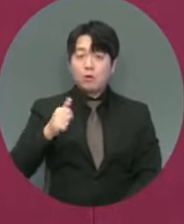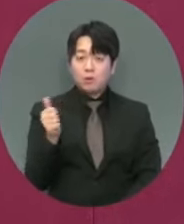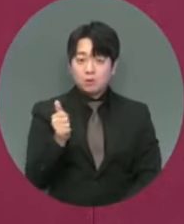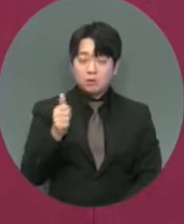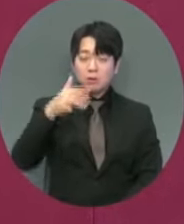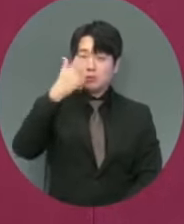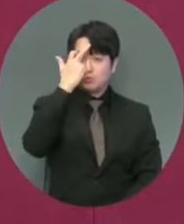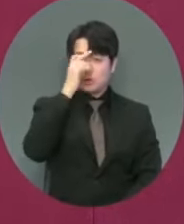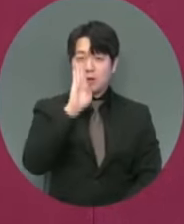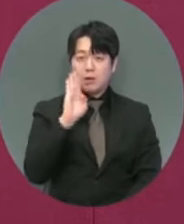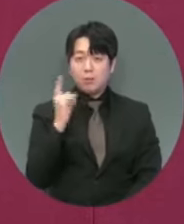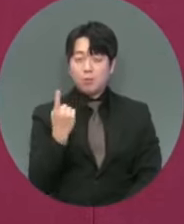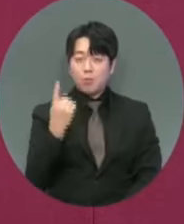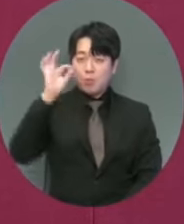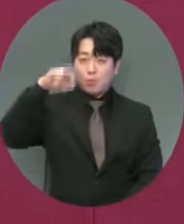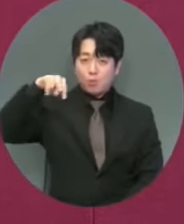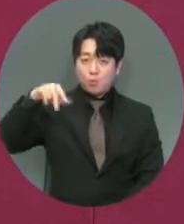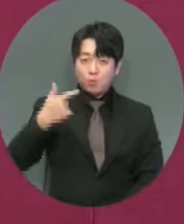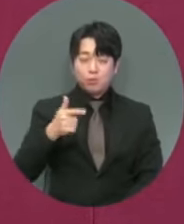최보윤 의원,